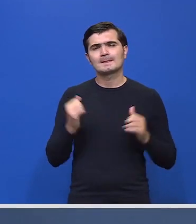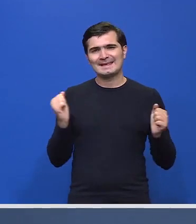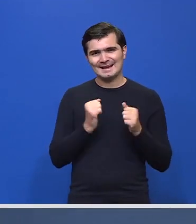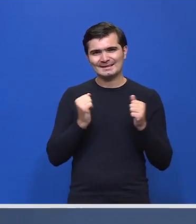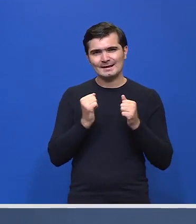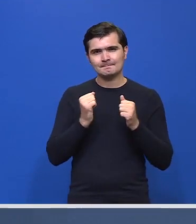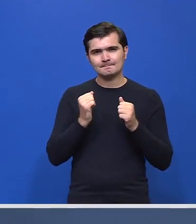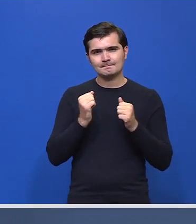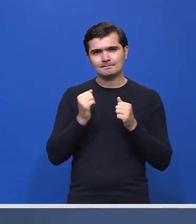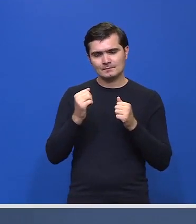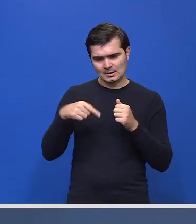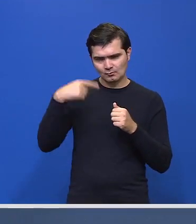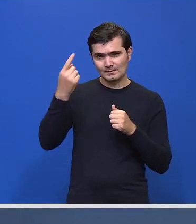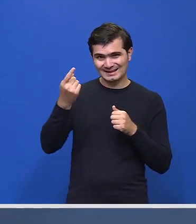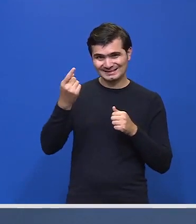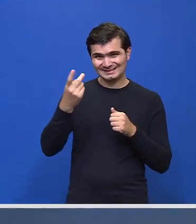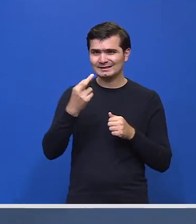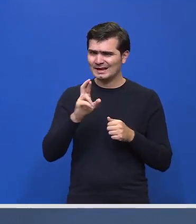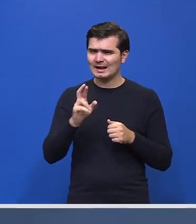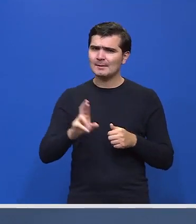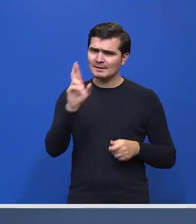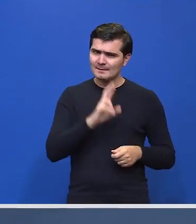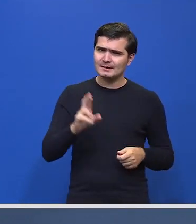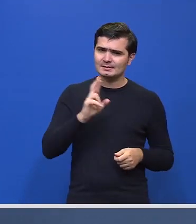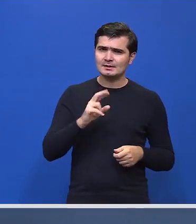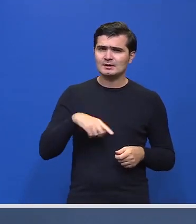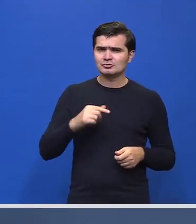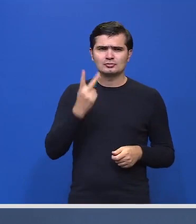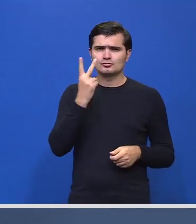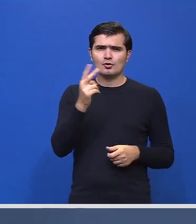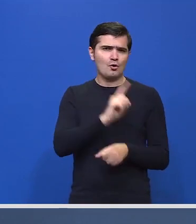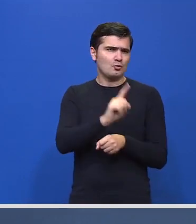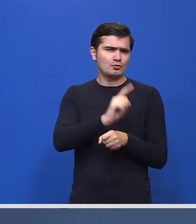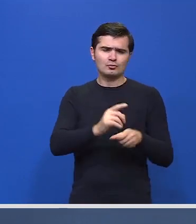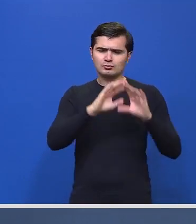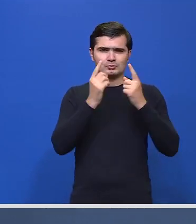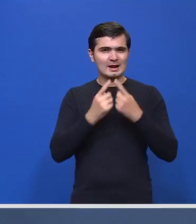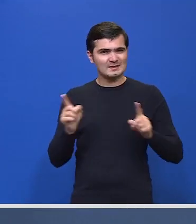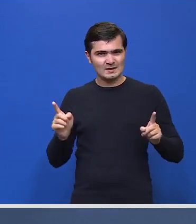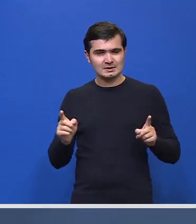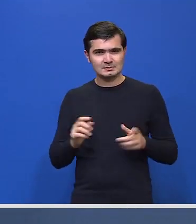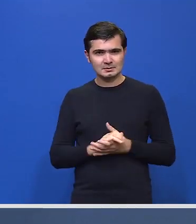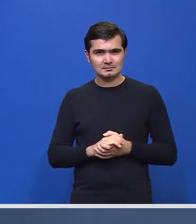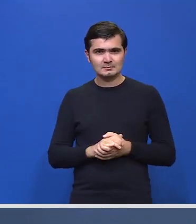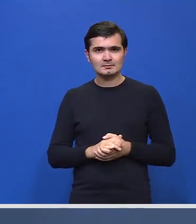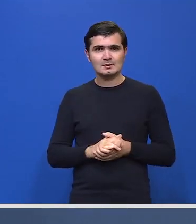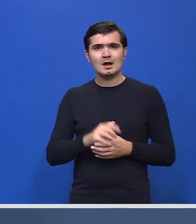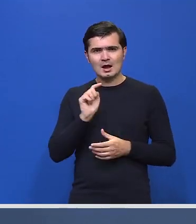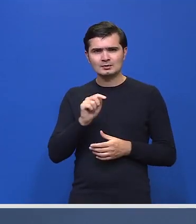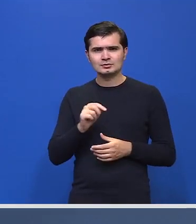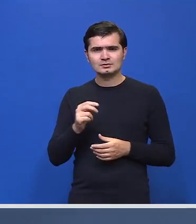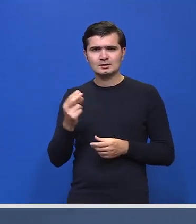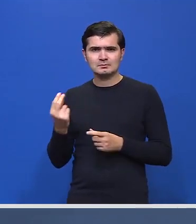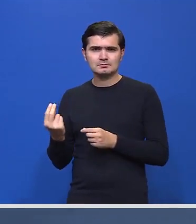iernii care urmează, dar, repet, sunt două lucruri total diferite, cea a acestor alocări pe